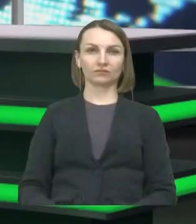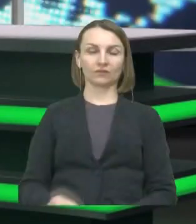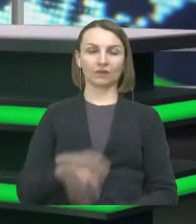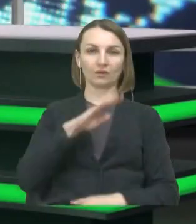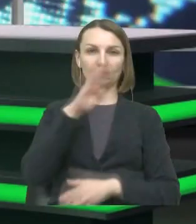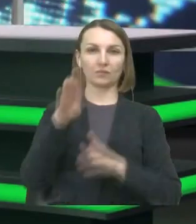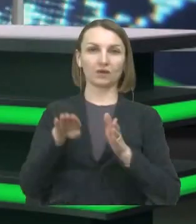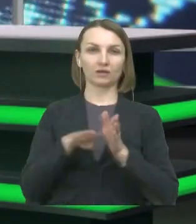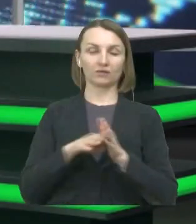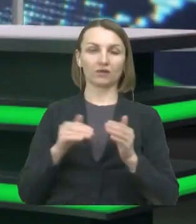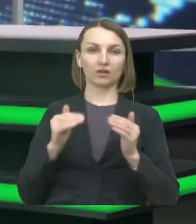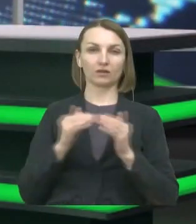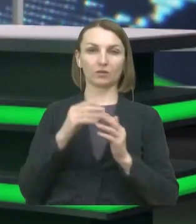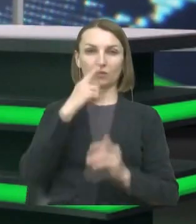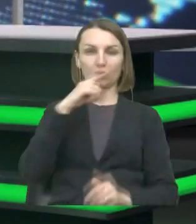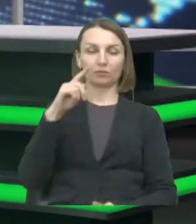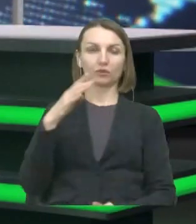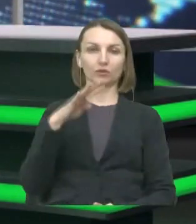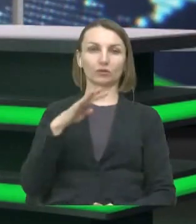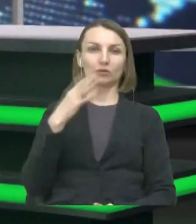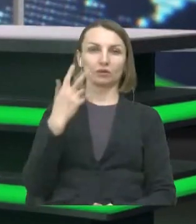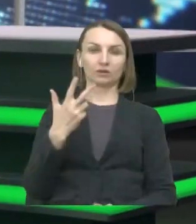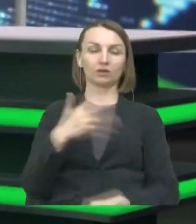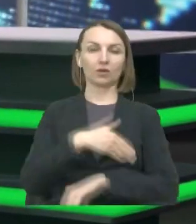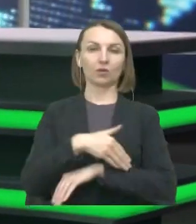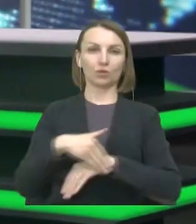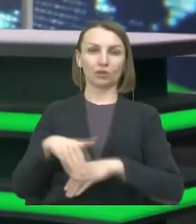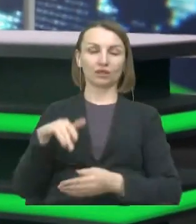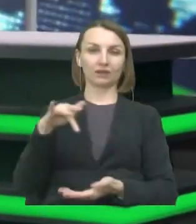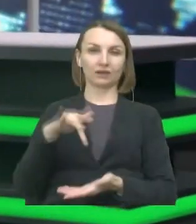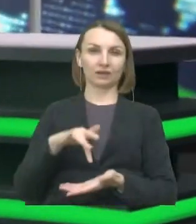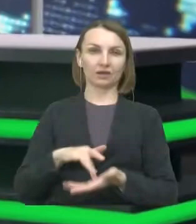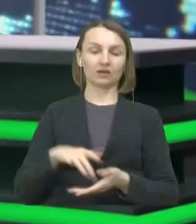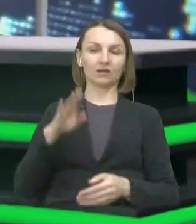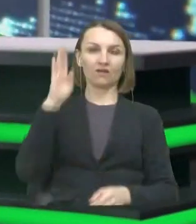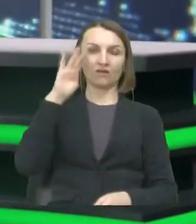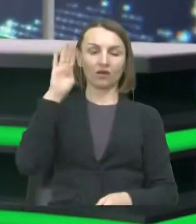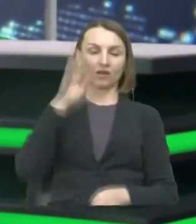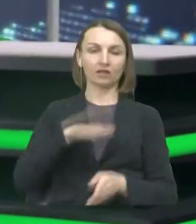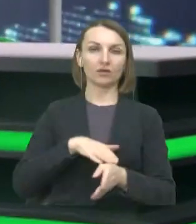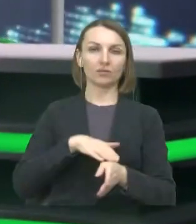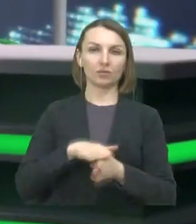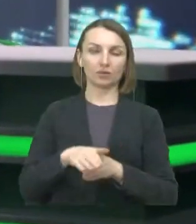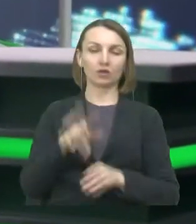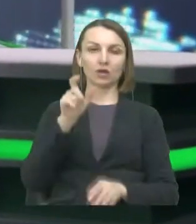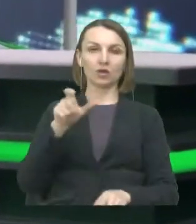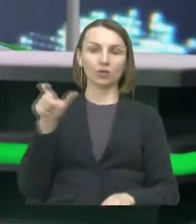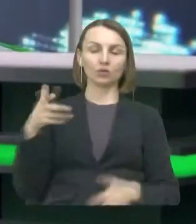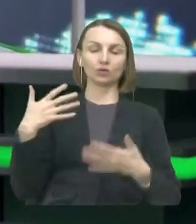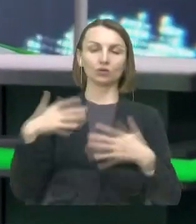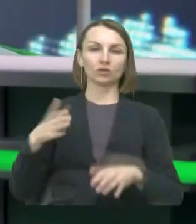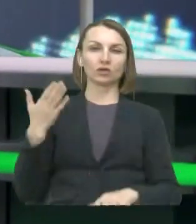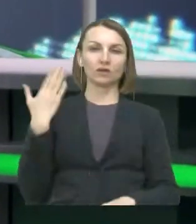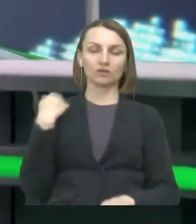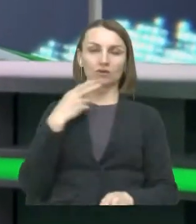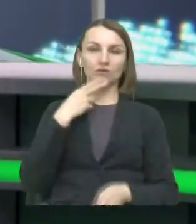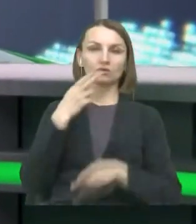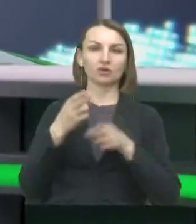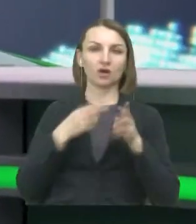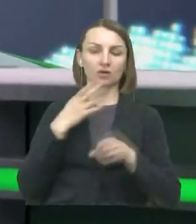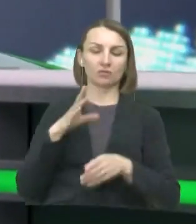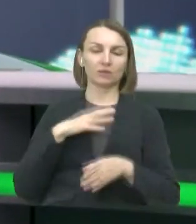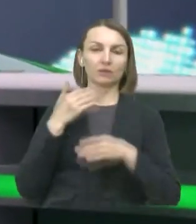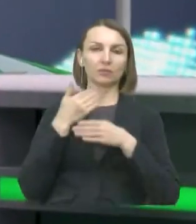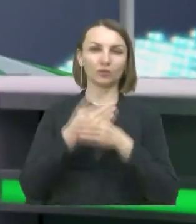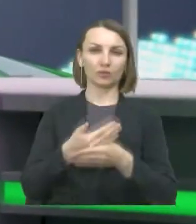Подвал дома 43 по улице Центральной залит водой. С данной проблемой жильцы столкнулись уже давно. Жители больше не знают, кого просить о